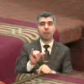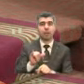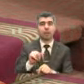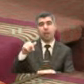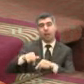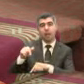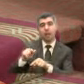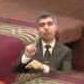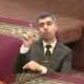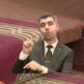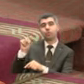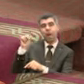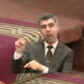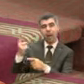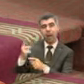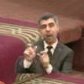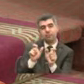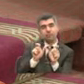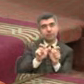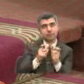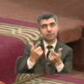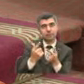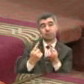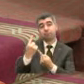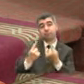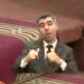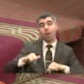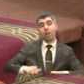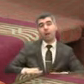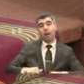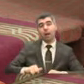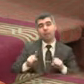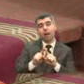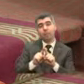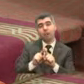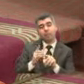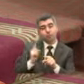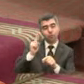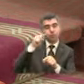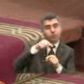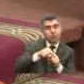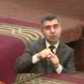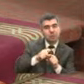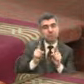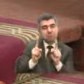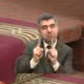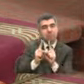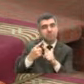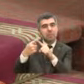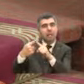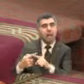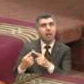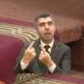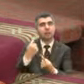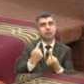وماليا، والوزاره فقط يمكن ان تتدخل عند اللزوم. هذا تيخص لانه كاين متدخلين من بعد في لقاءات قديمه،